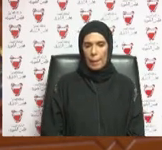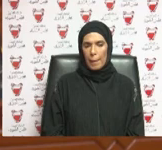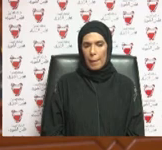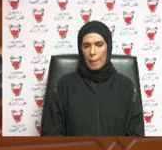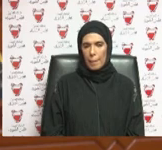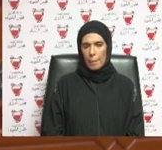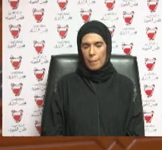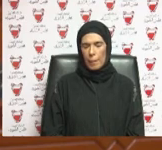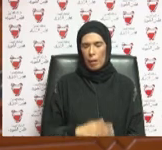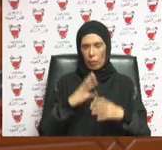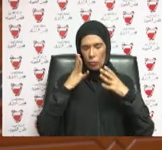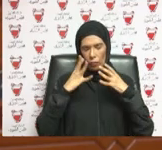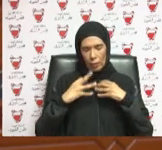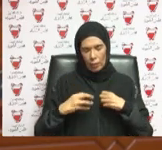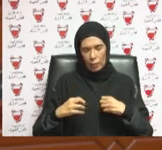ولكن فقدنا الراحل